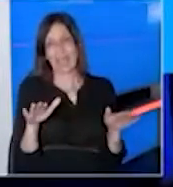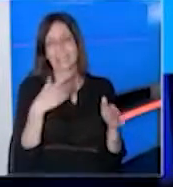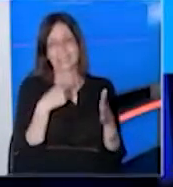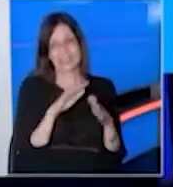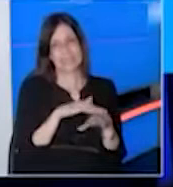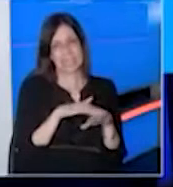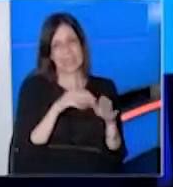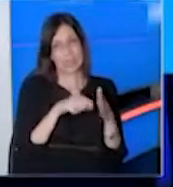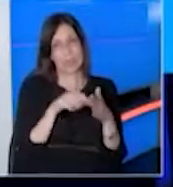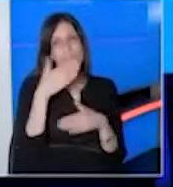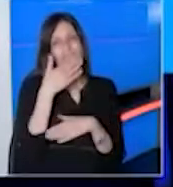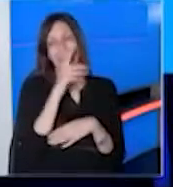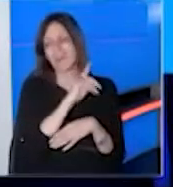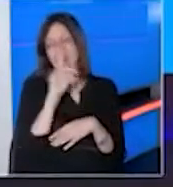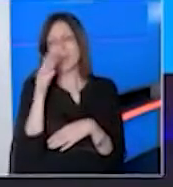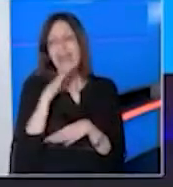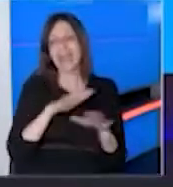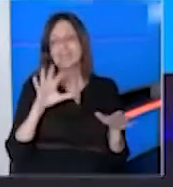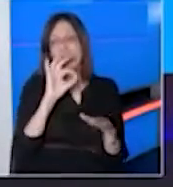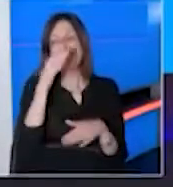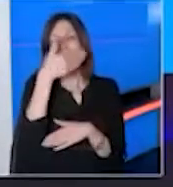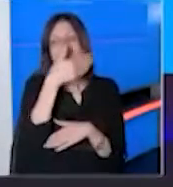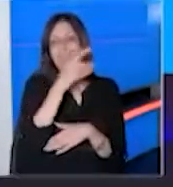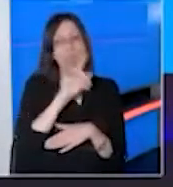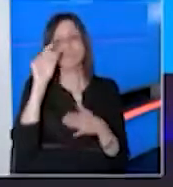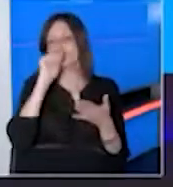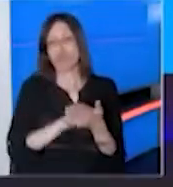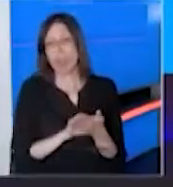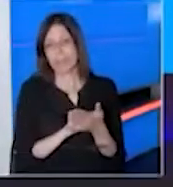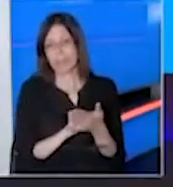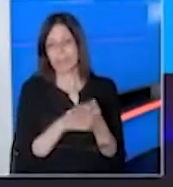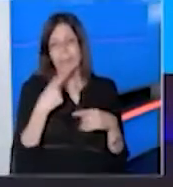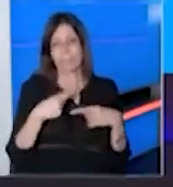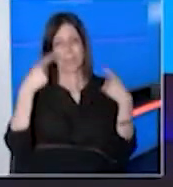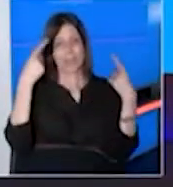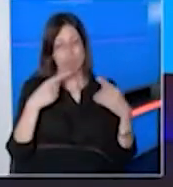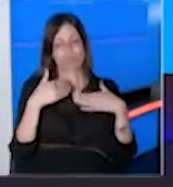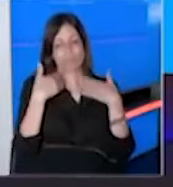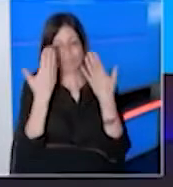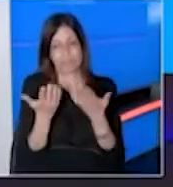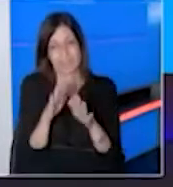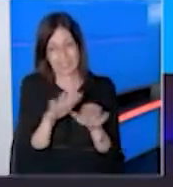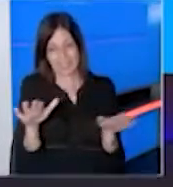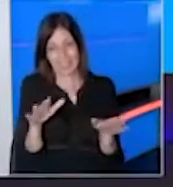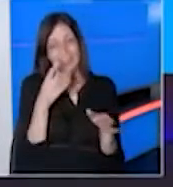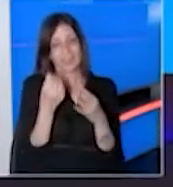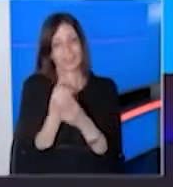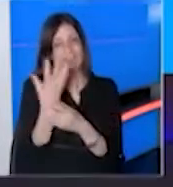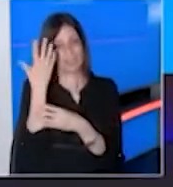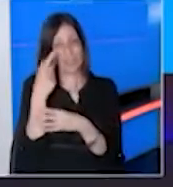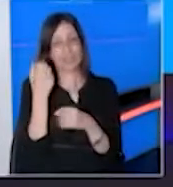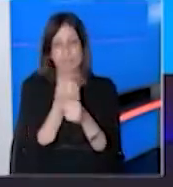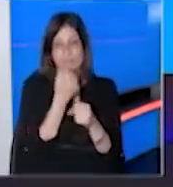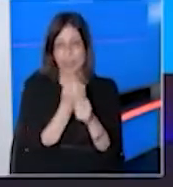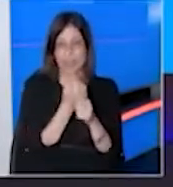תיקון, מדינה לעולם, הקרקע היא של המדינה, היא לא משלמת עליה. ביום שיקצו לך את הקרקע, באופן טבעי,